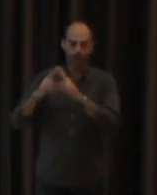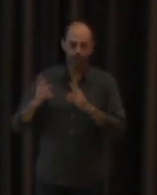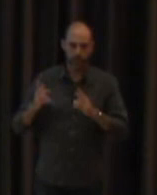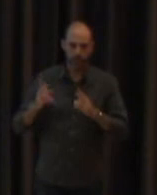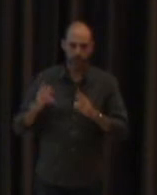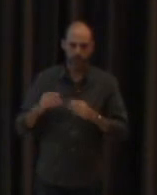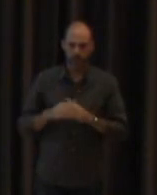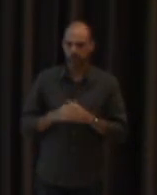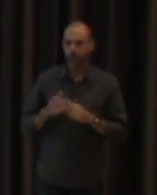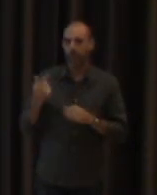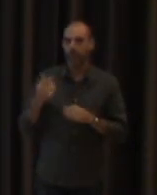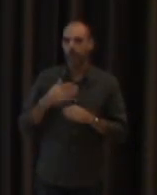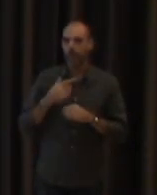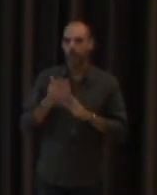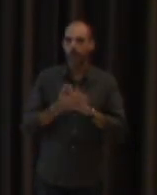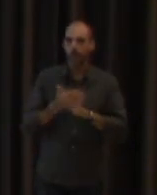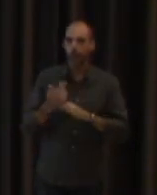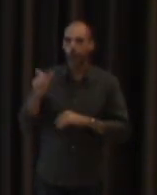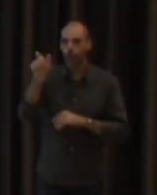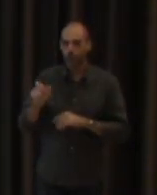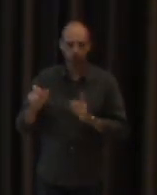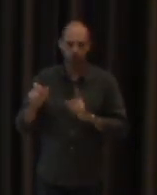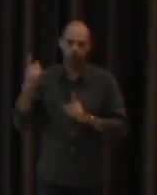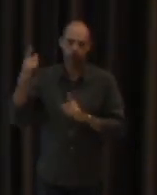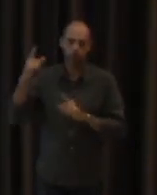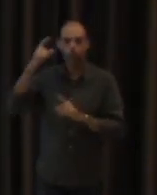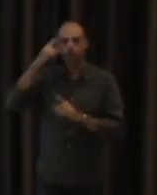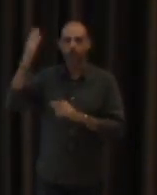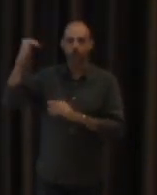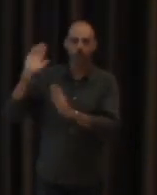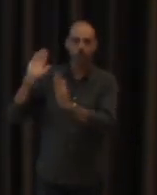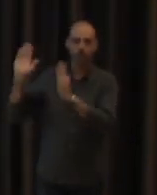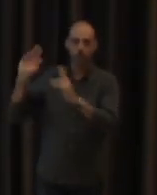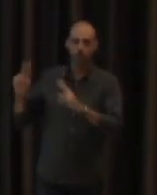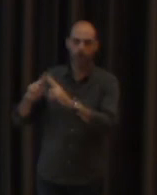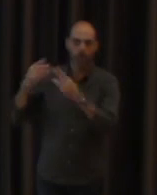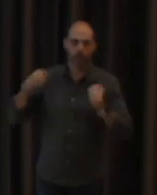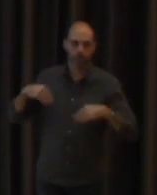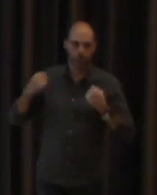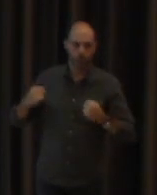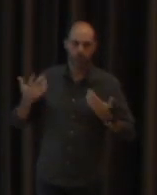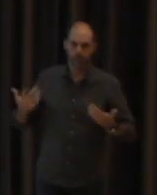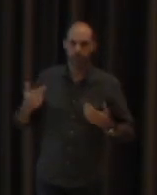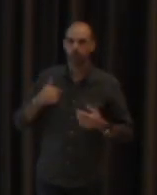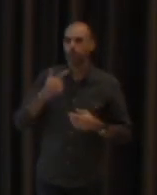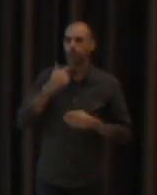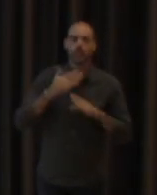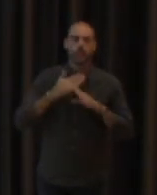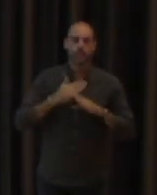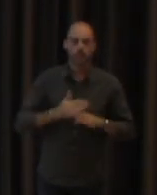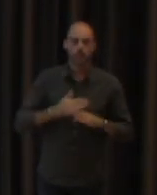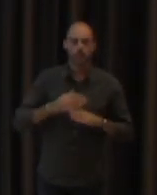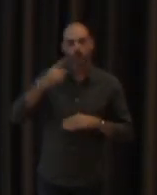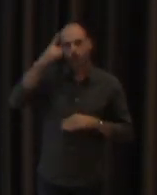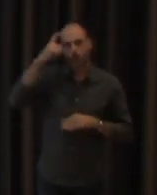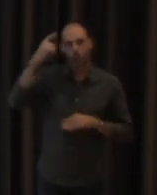animat com l'avi i humà, sinó que estem parlant dels dies que van passar a París, que es veu que ens ho van passar molt bé. Podem dir sempre ens en quedarà el